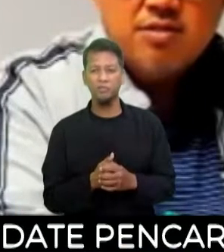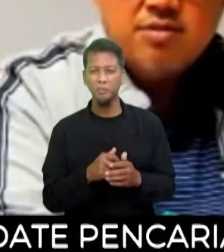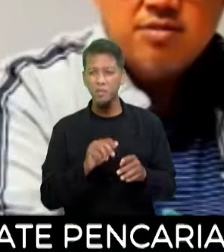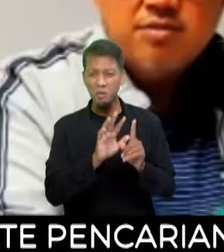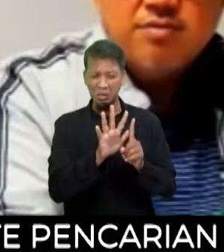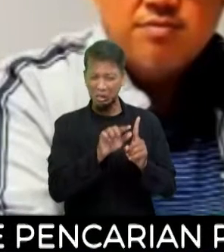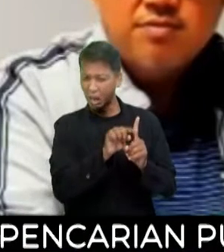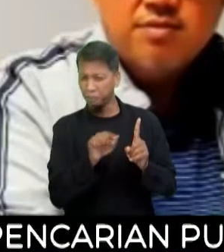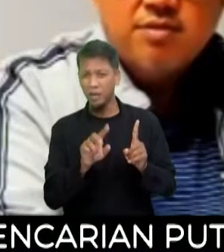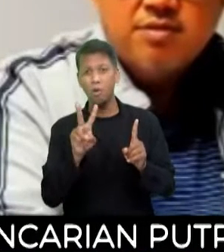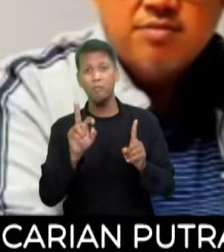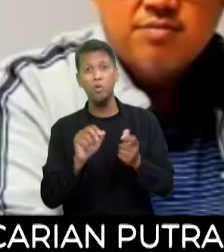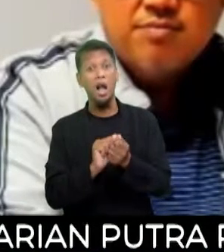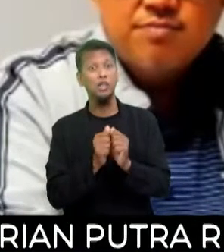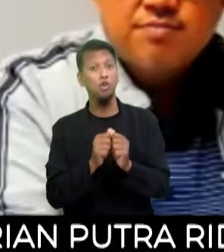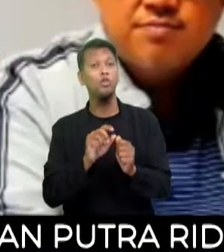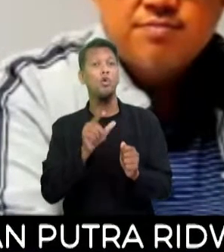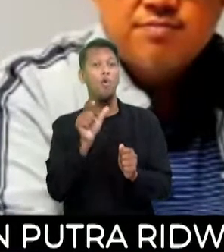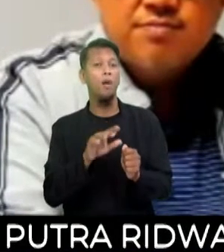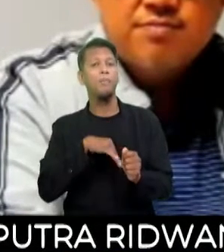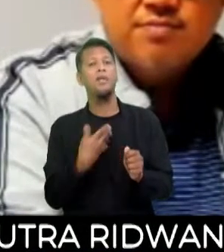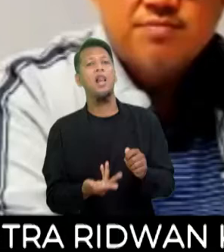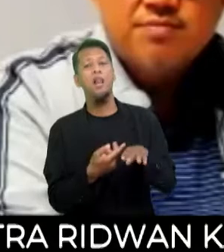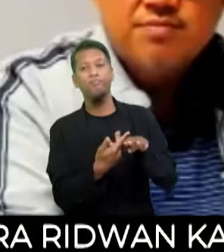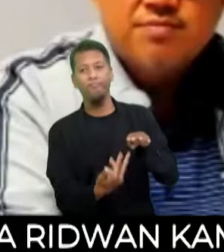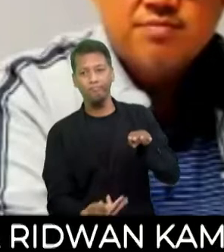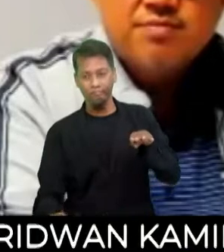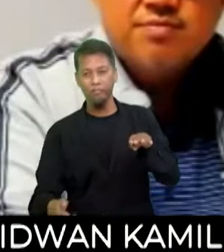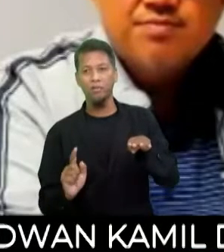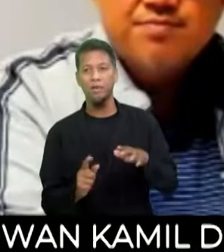kasus setiap tahun. Ya, jadi